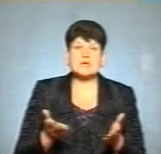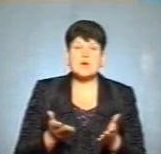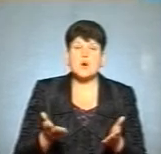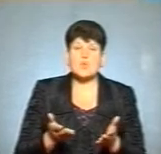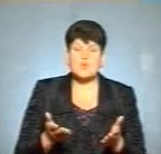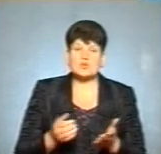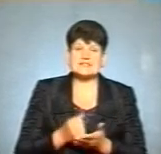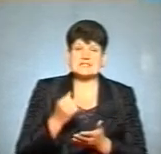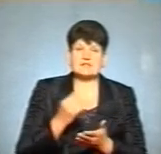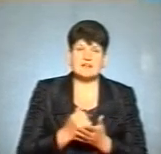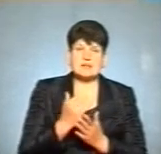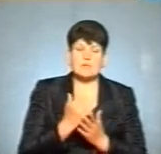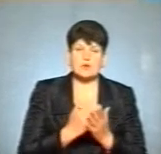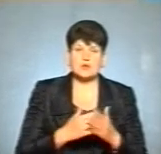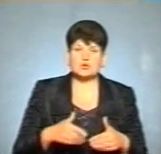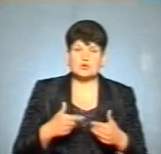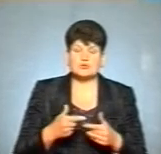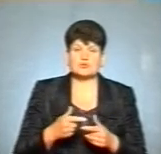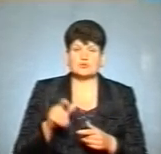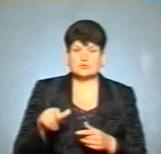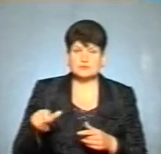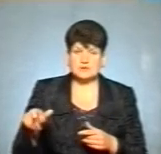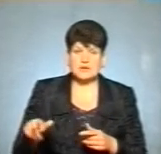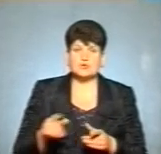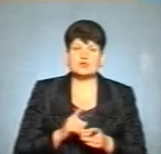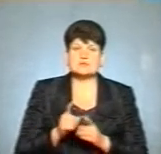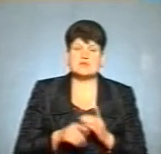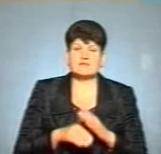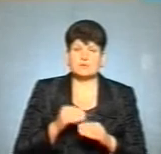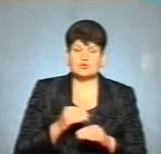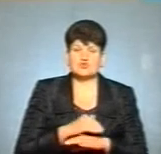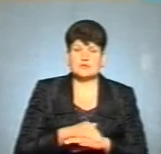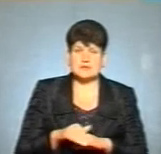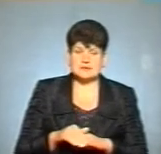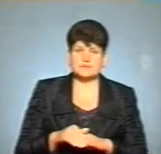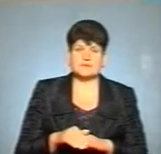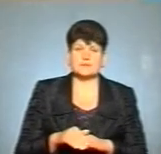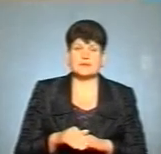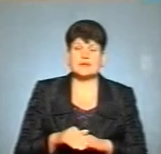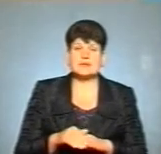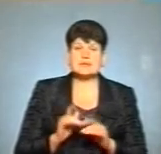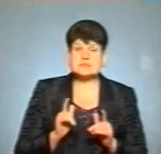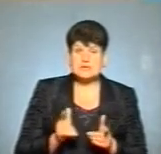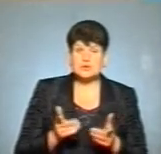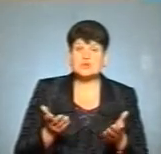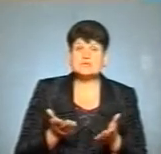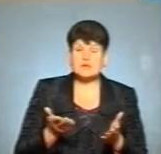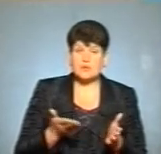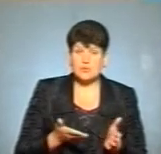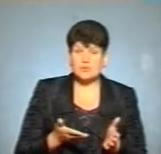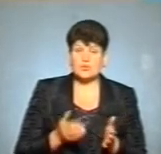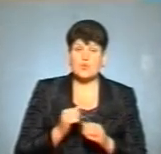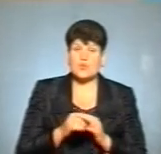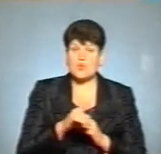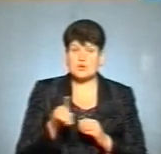якою затвердила порядок розгляду звернення виборця щодо зміни виборчої адреси, відповідно там до закону про державний реєстр виборців, згідно якого